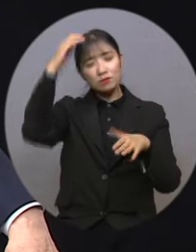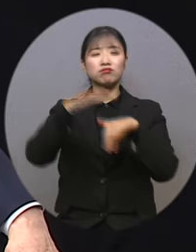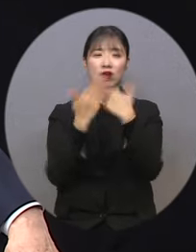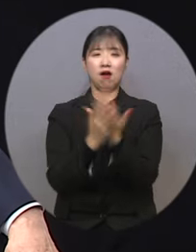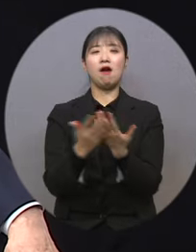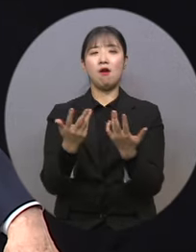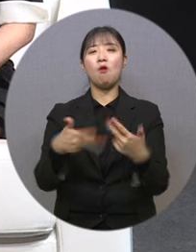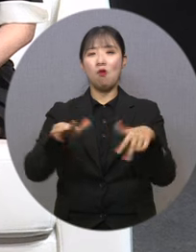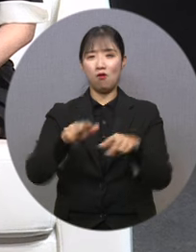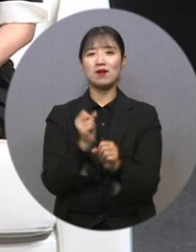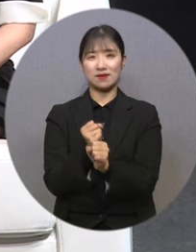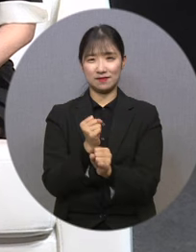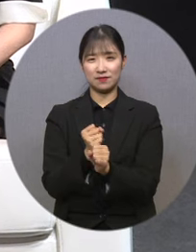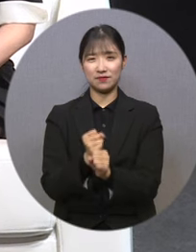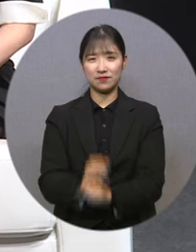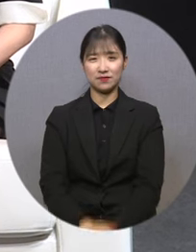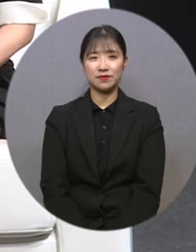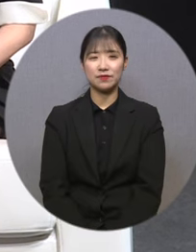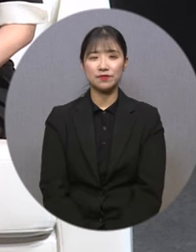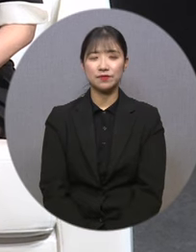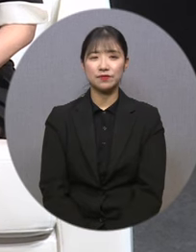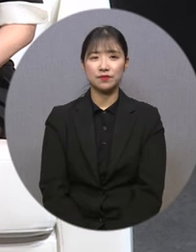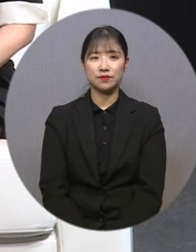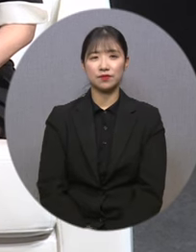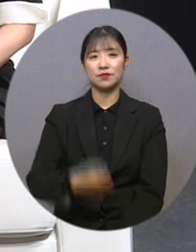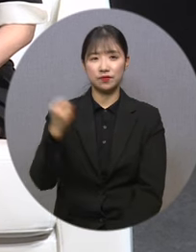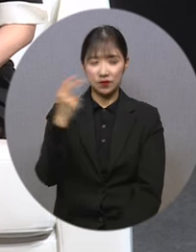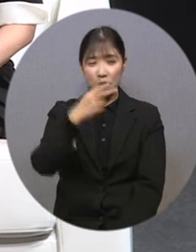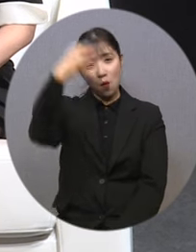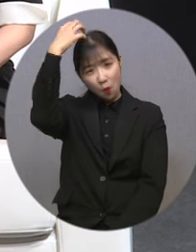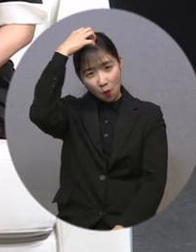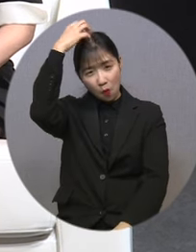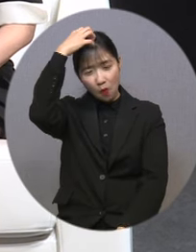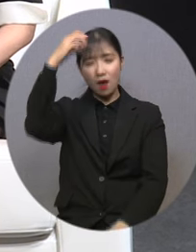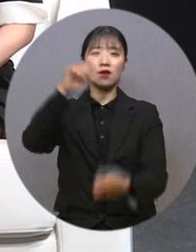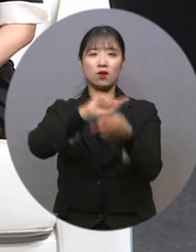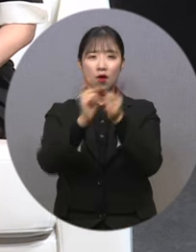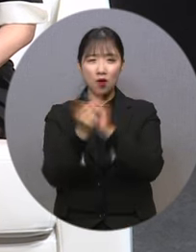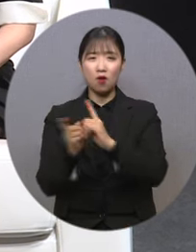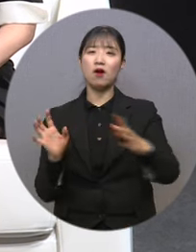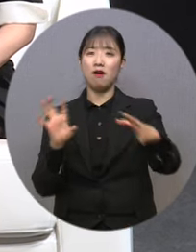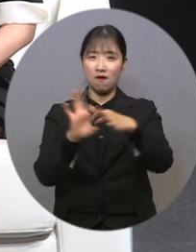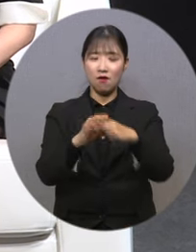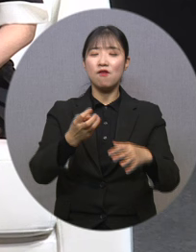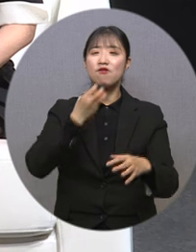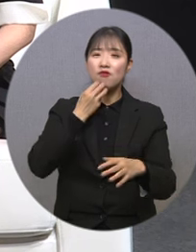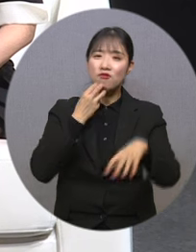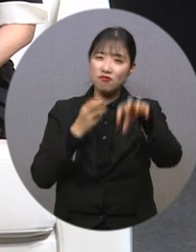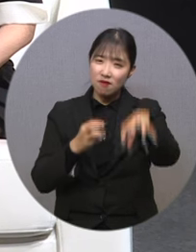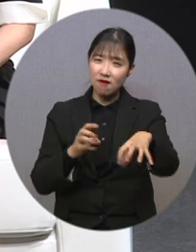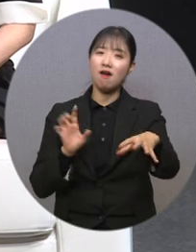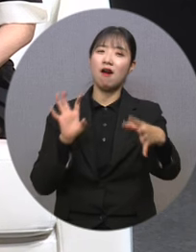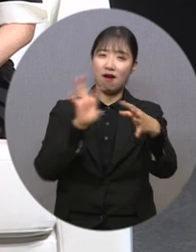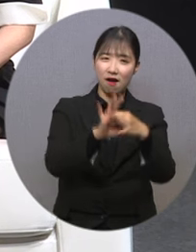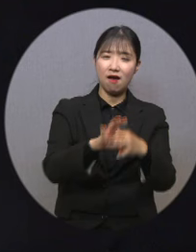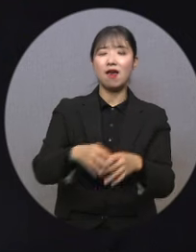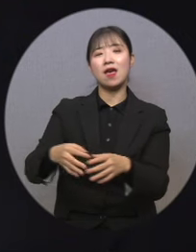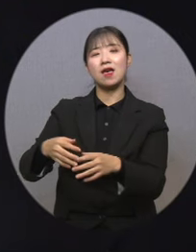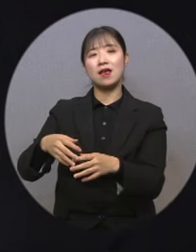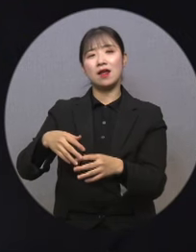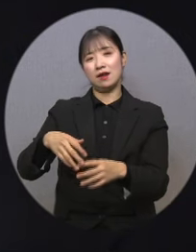공원이에요. 전부 잔디밭이에요. 그리고 옥상끼리 연결이 돼서 그 위에서 서울역으로 갈 수도 있고 남산으로 올라갈 수도